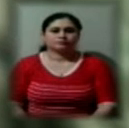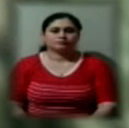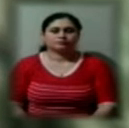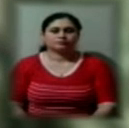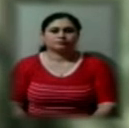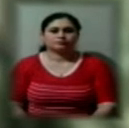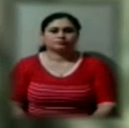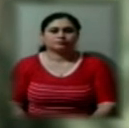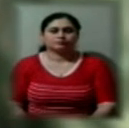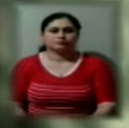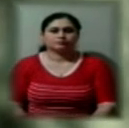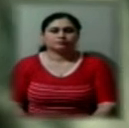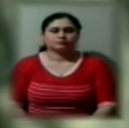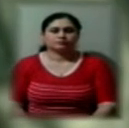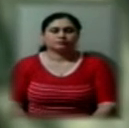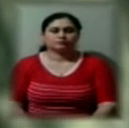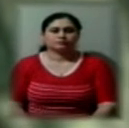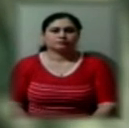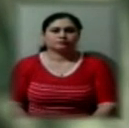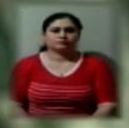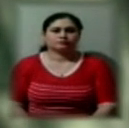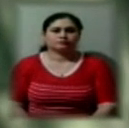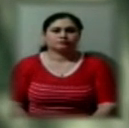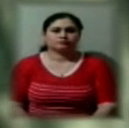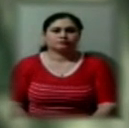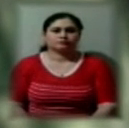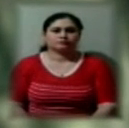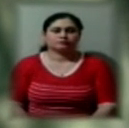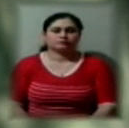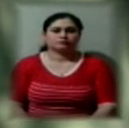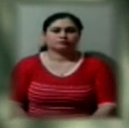Ігор, скажіть, будь ласка, яка ваша роль у загибелі Катерини Гандзюк?